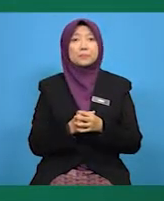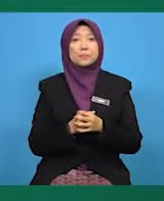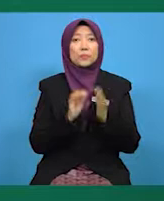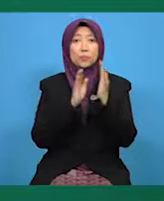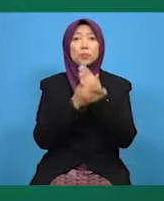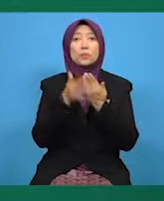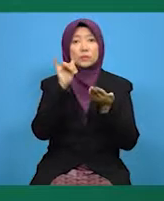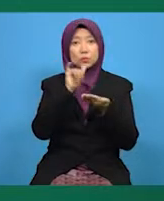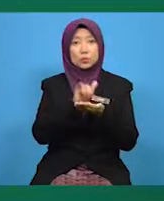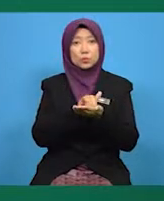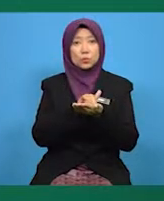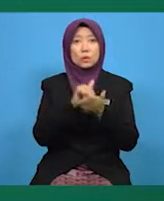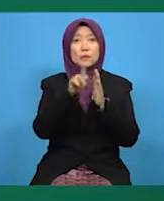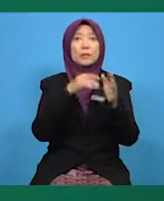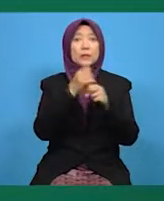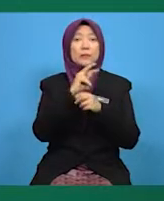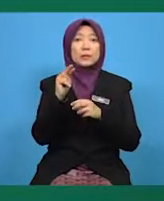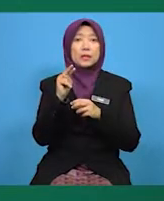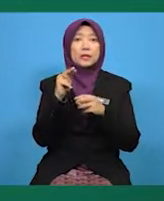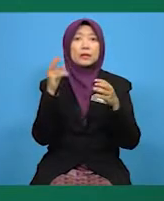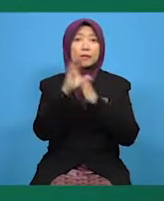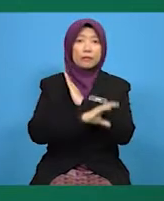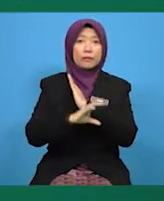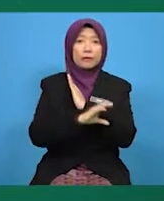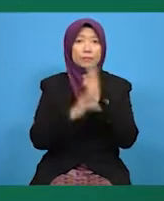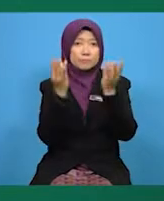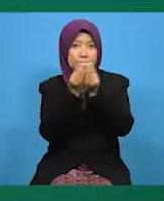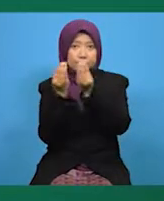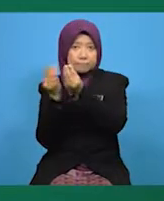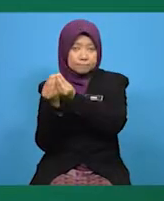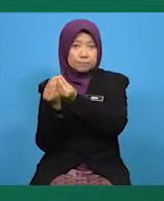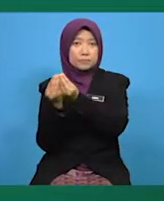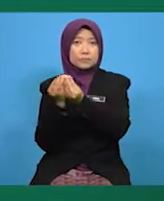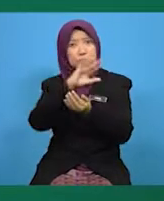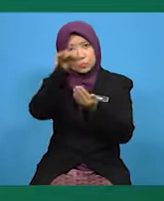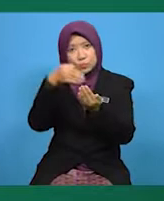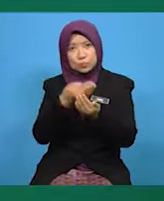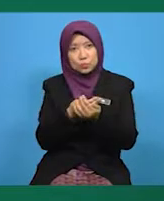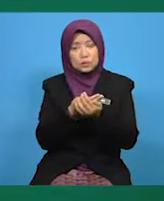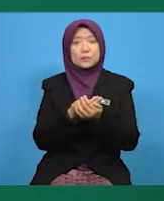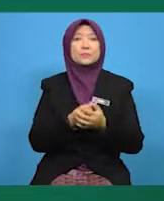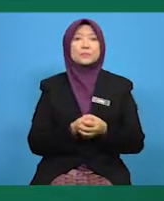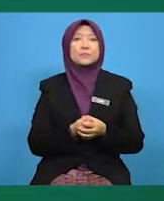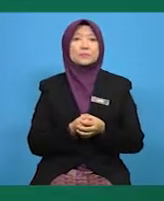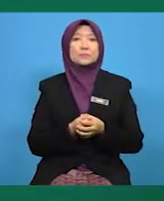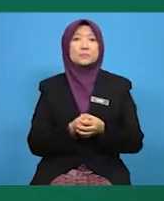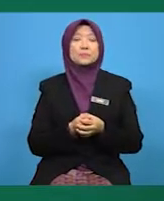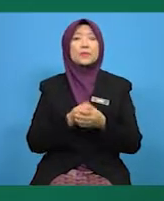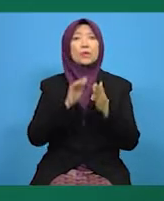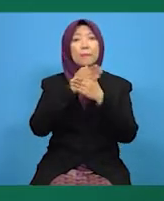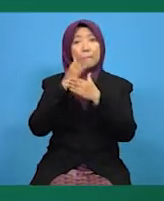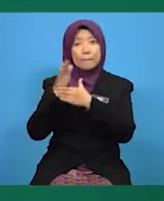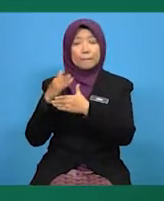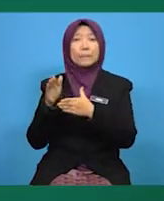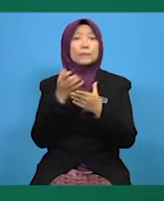Oleh itu, pendapatan negara diperoleh dengan mencampurkan jumlah keluaran yang diwujudkan oleh sektor-sektor